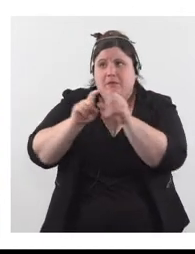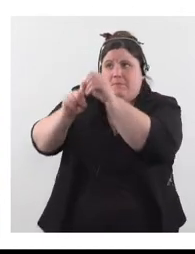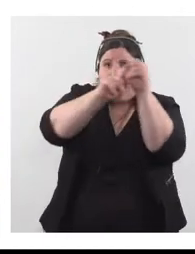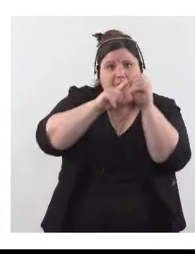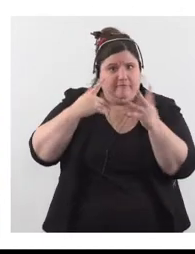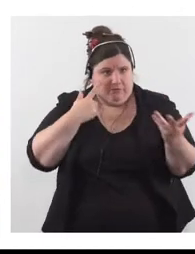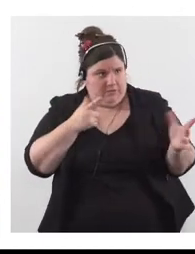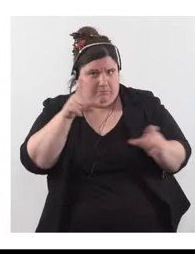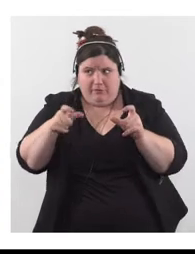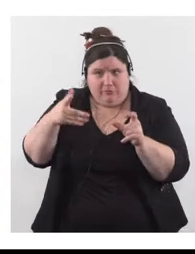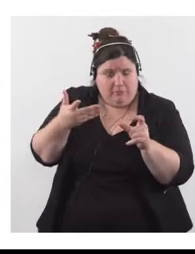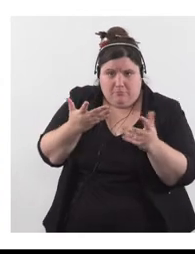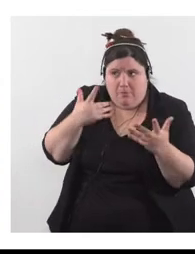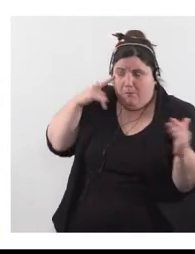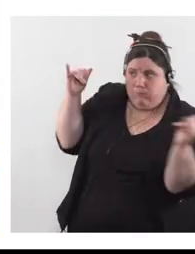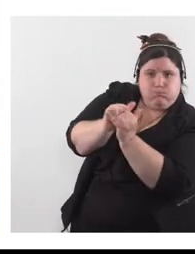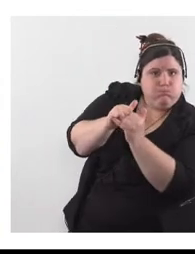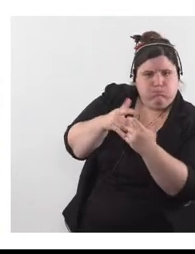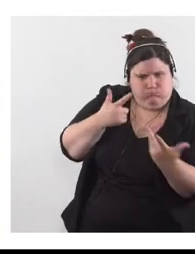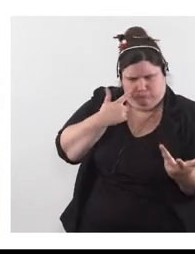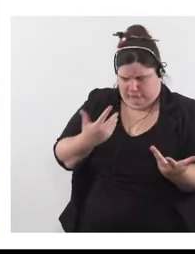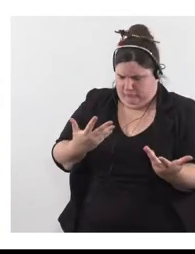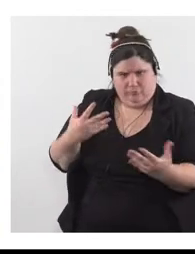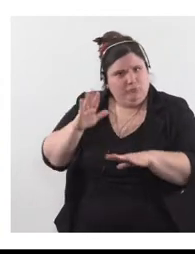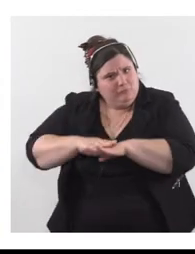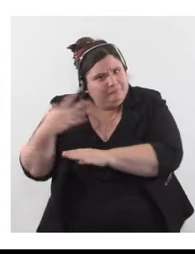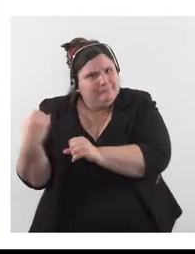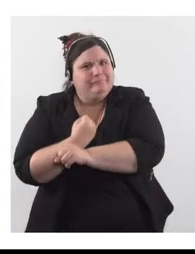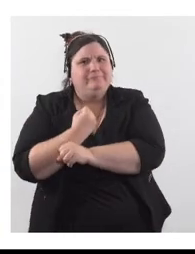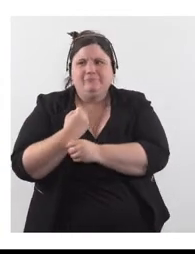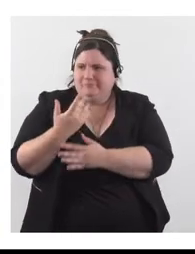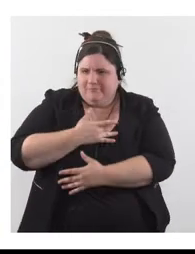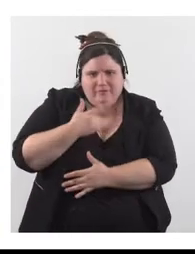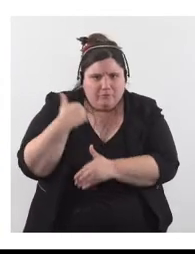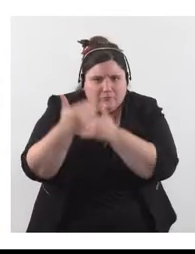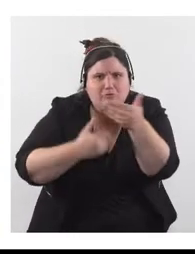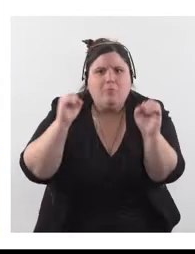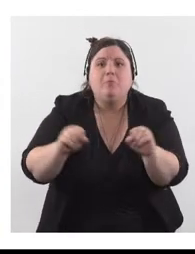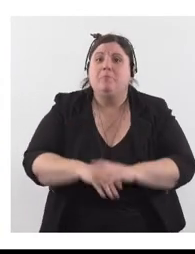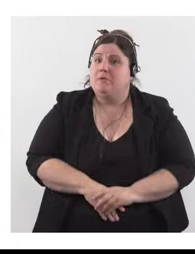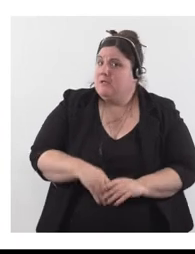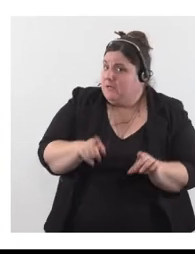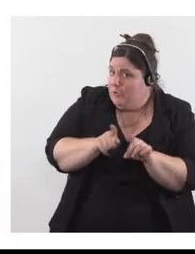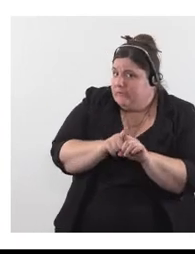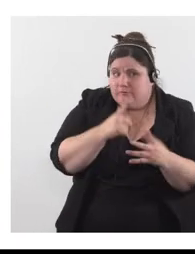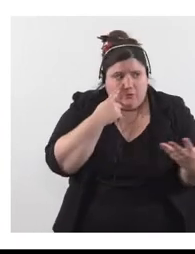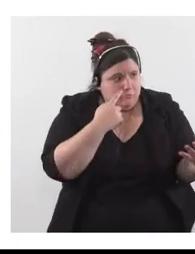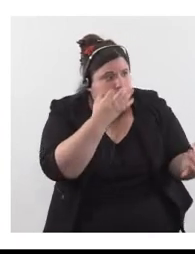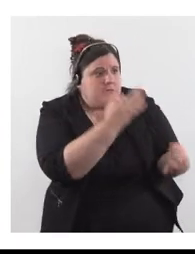de se positionner par rapport à aller en justice uniquement dans des contentieux stratégiques ou de manière plus systématique. Alors, il y a